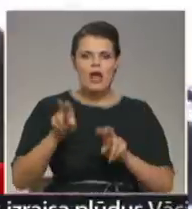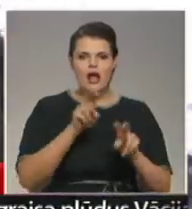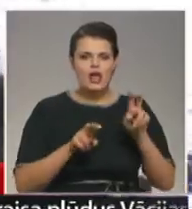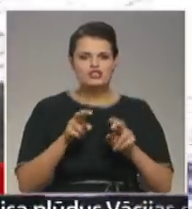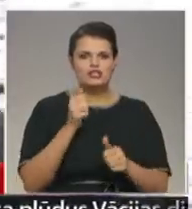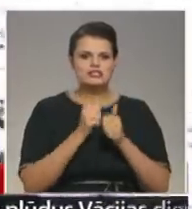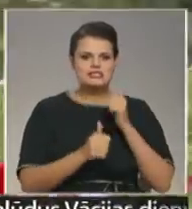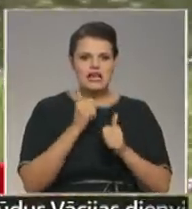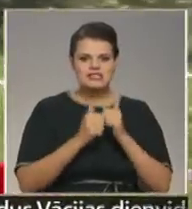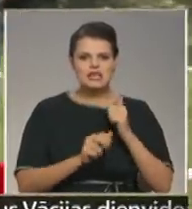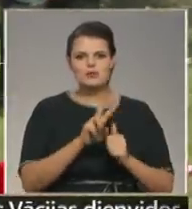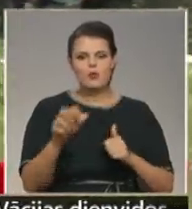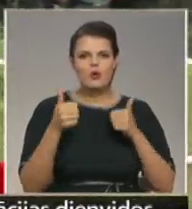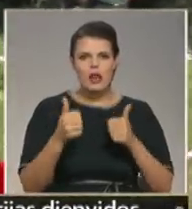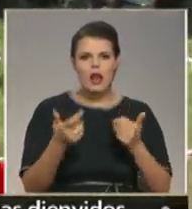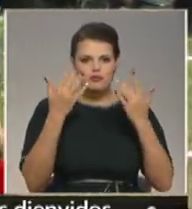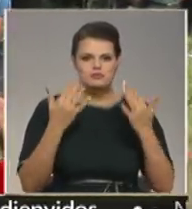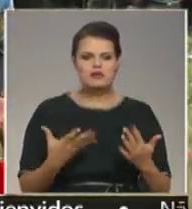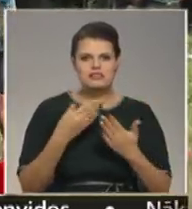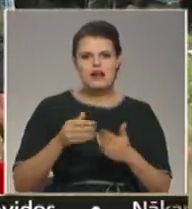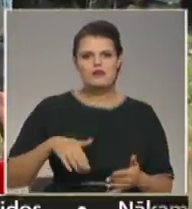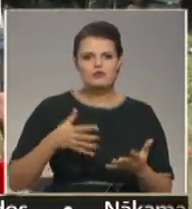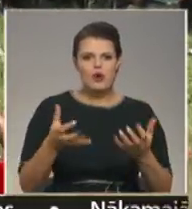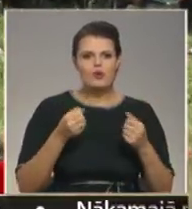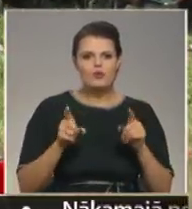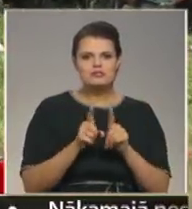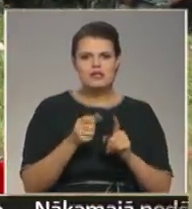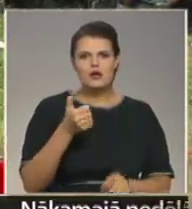biatlona sacensības, kur labus panākumus ar saviem suņiem gūst arī